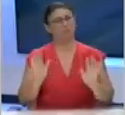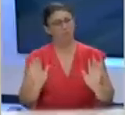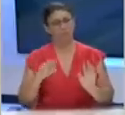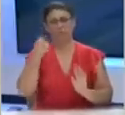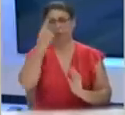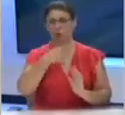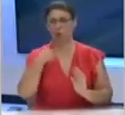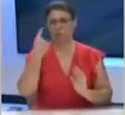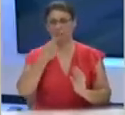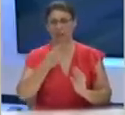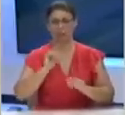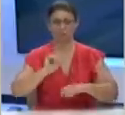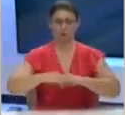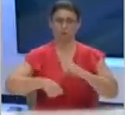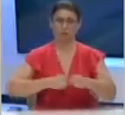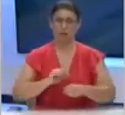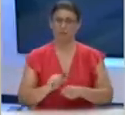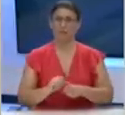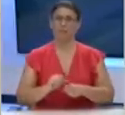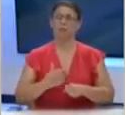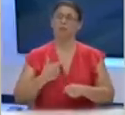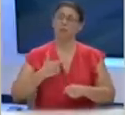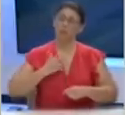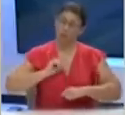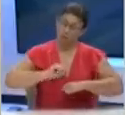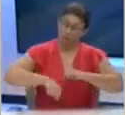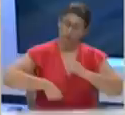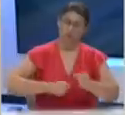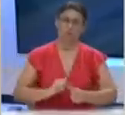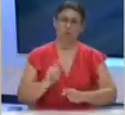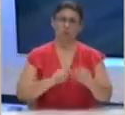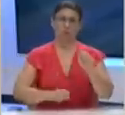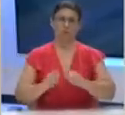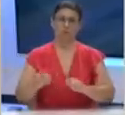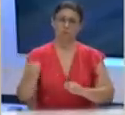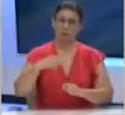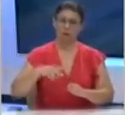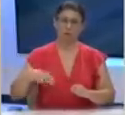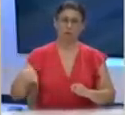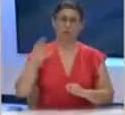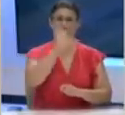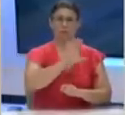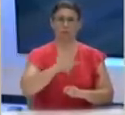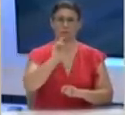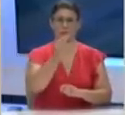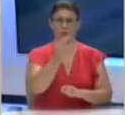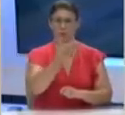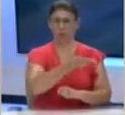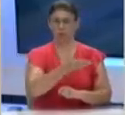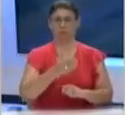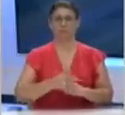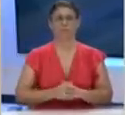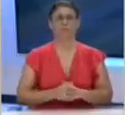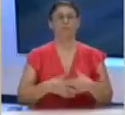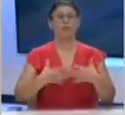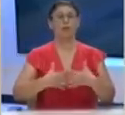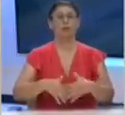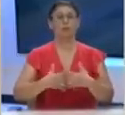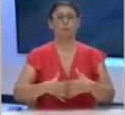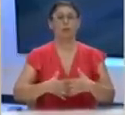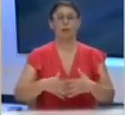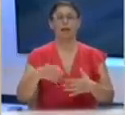προσωπικά προσπάθησα, αγωνίστηκα στη δημιουργία και με άλλους συναδέλφους στο Ευρωπαϊκό Κοινοβούλιο για τον μηχανισμό του